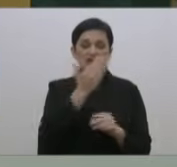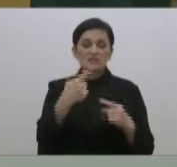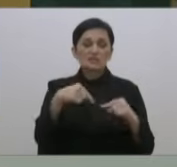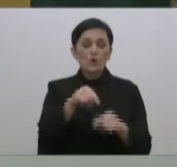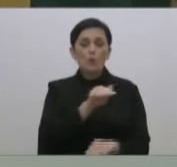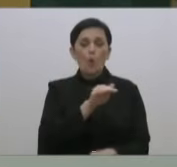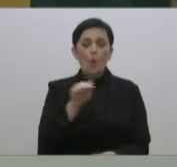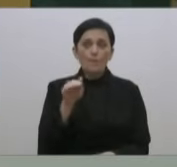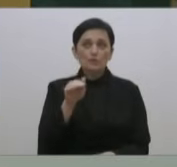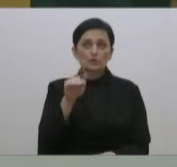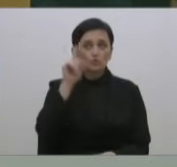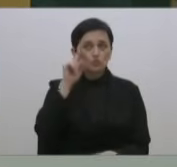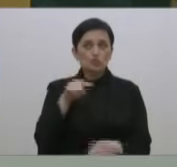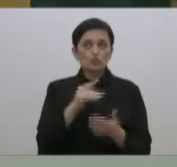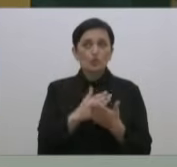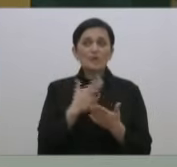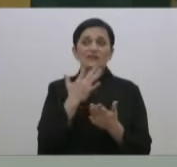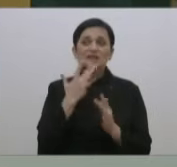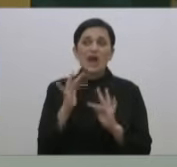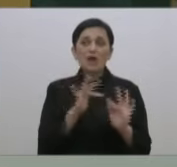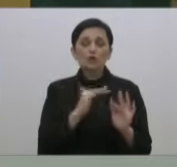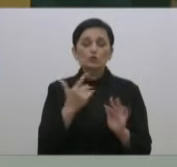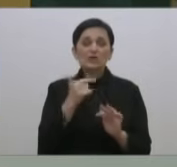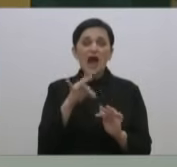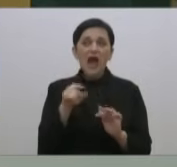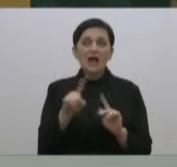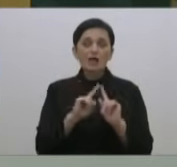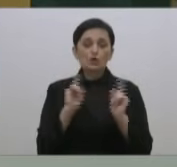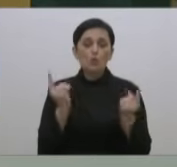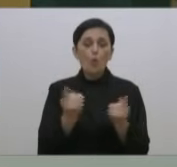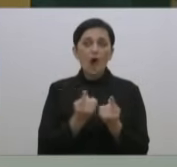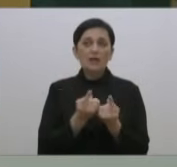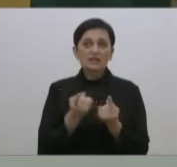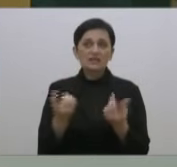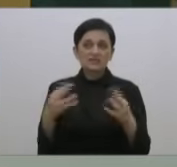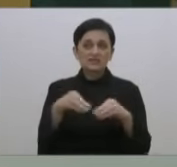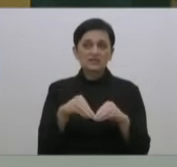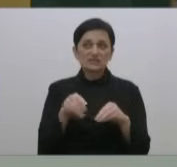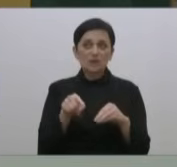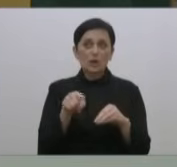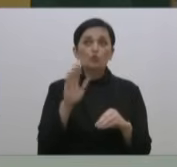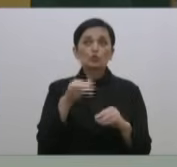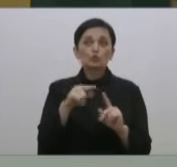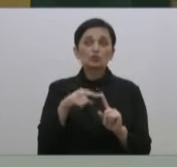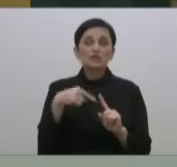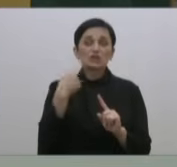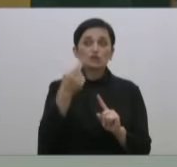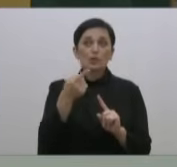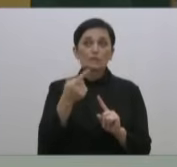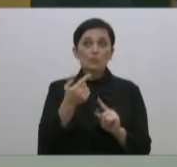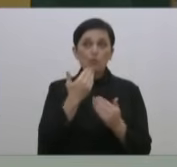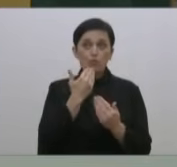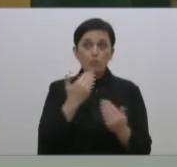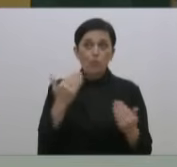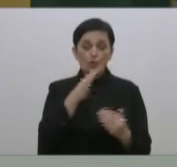საზოგადოებისთვის ოფიციალურად ცნობილია ნაციონალური მოძრაობის და გახარიას კოალიცია, თუმცა შემდგომ, ახლა